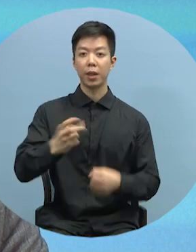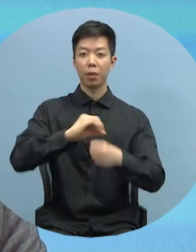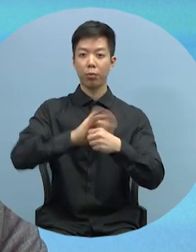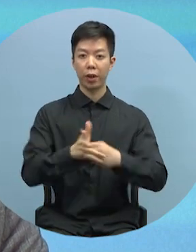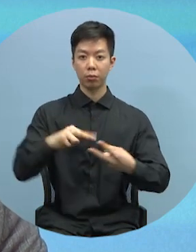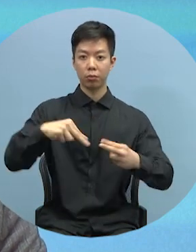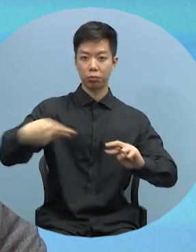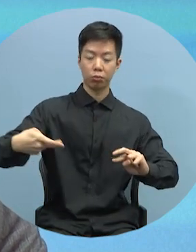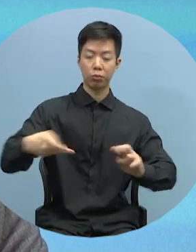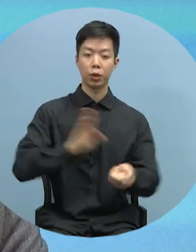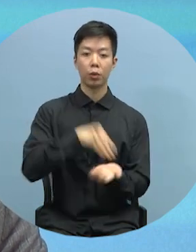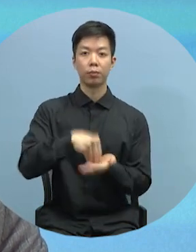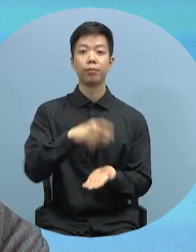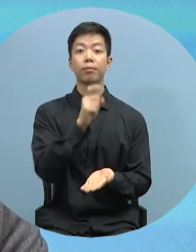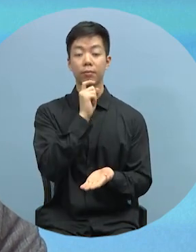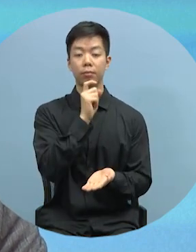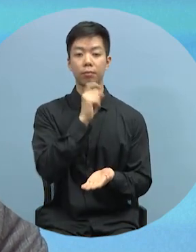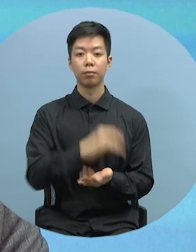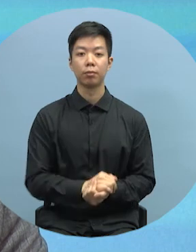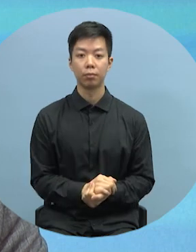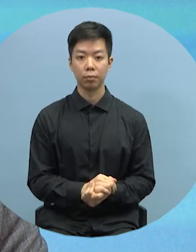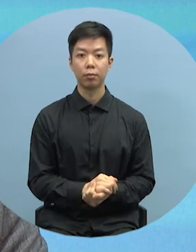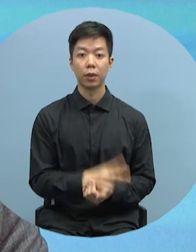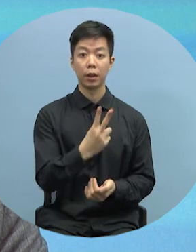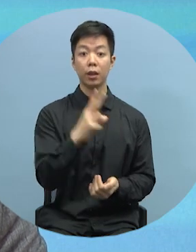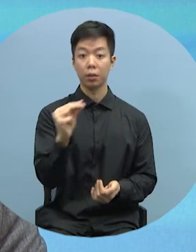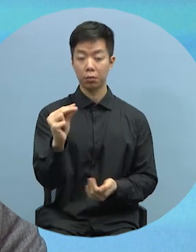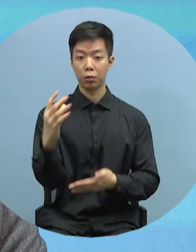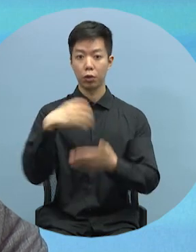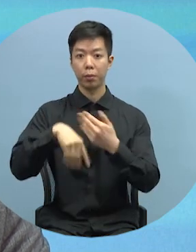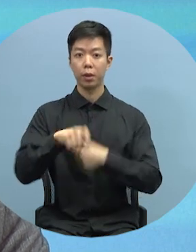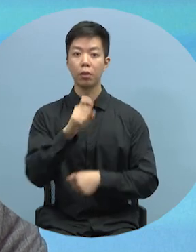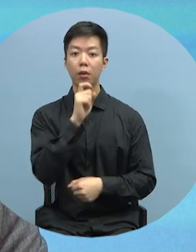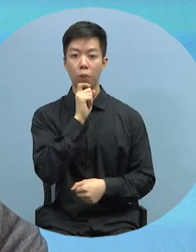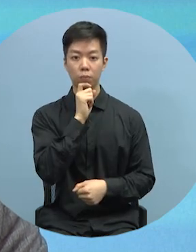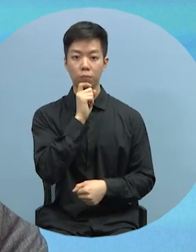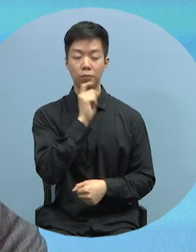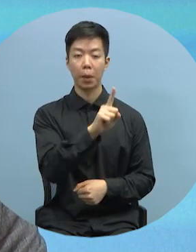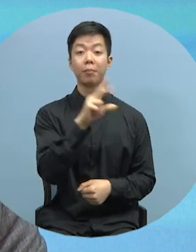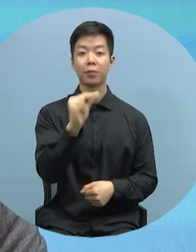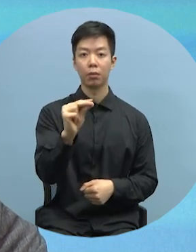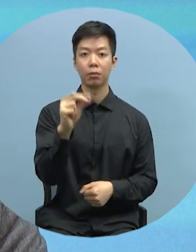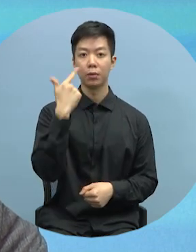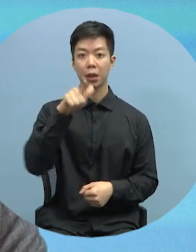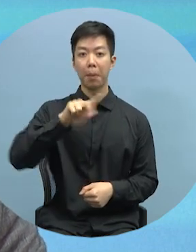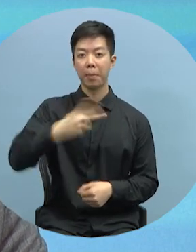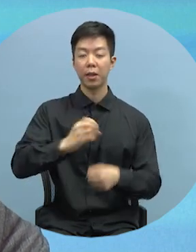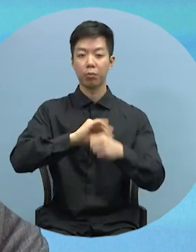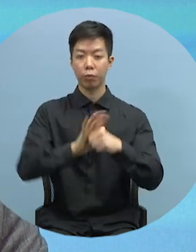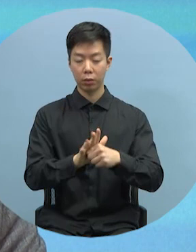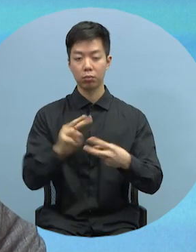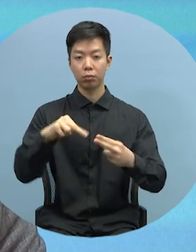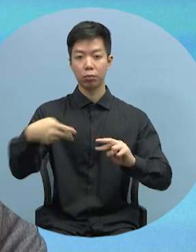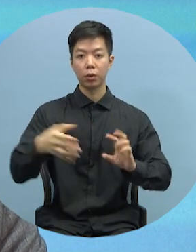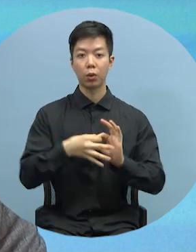感染有關嘅嚇。喺27宗嘅全部嘅輸入個案當中咧，有17宗咧就係同變異病毒株有關嘅，8宗